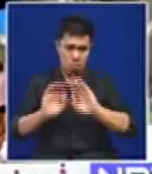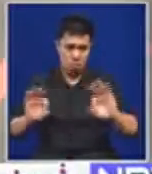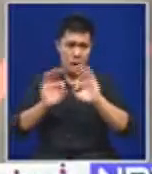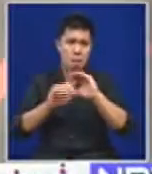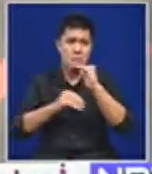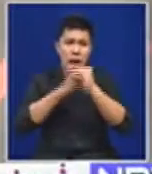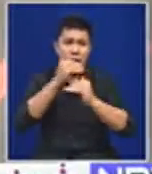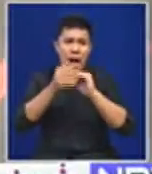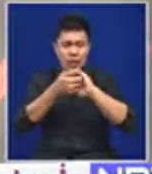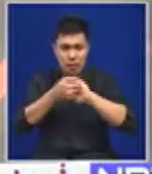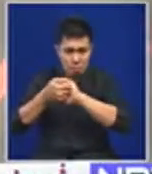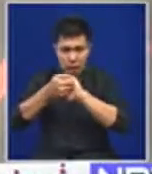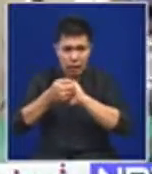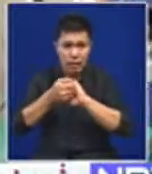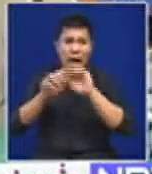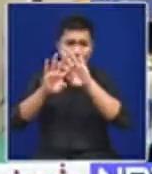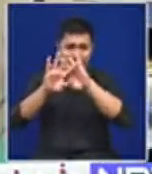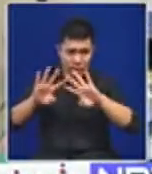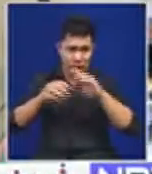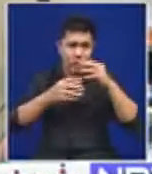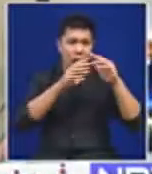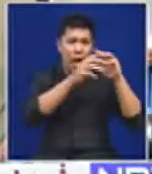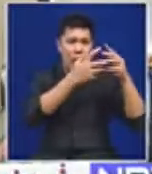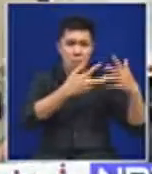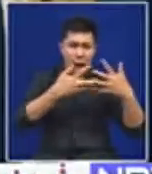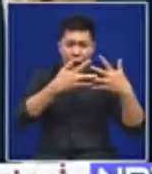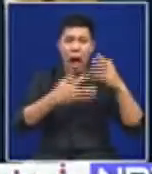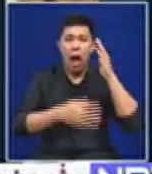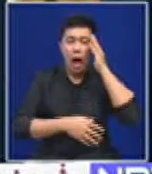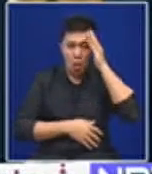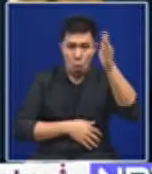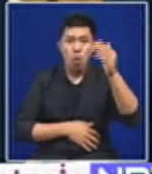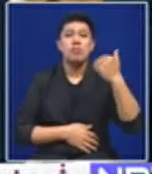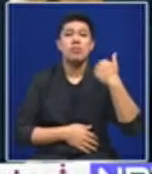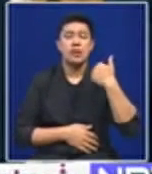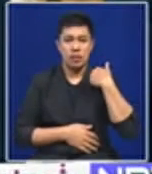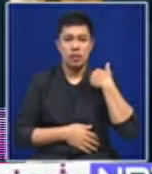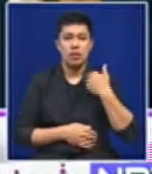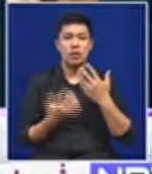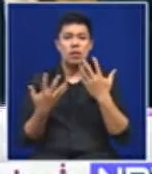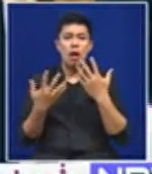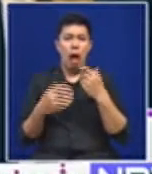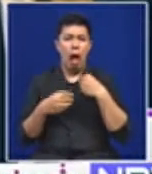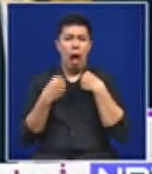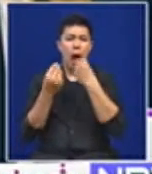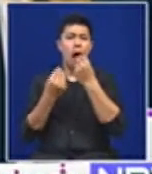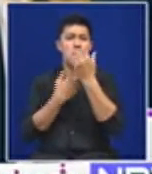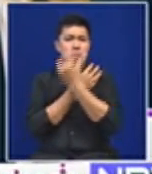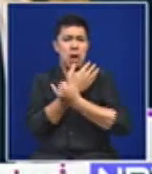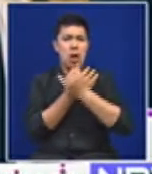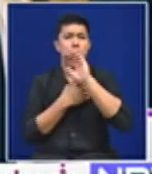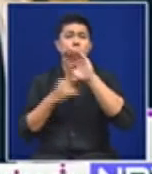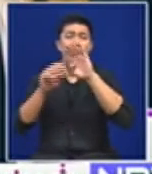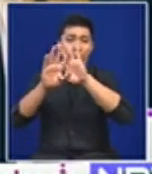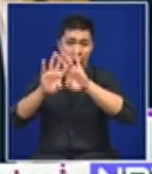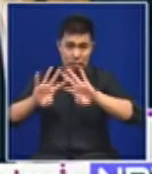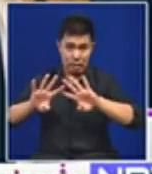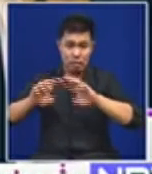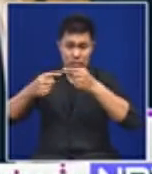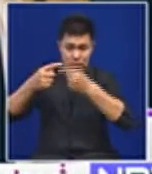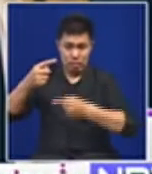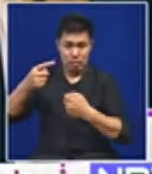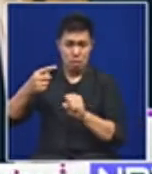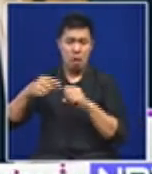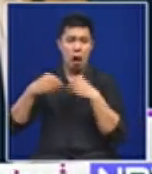ความสัมพันธ์อาเซียนสหรัฐในอนาคต ทั้งนี้เพื่อจะให้ทุกประเทศในอาเซียนเนี่ยมีความ